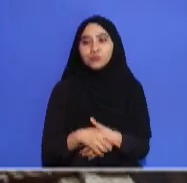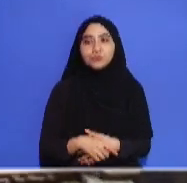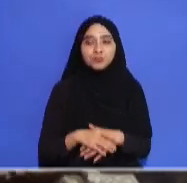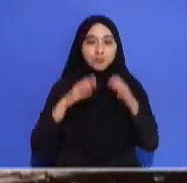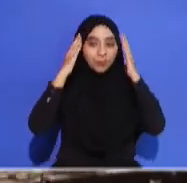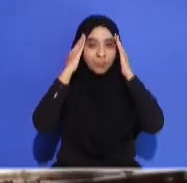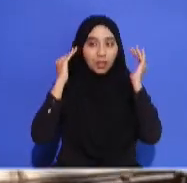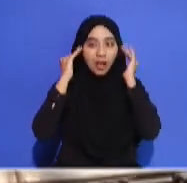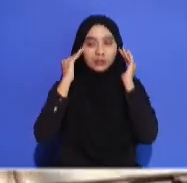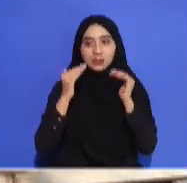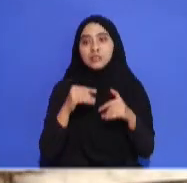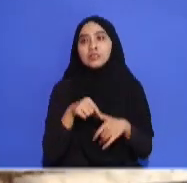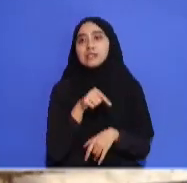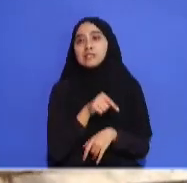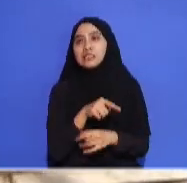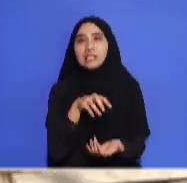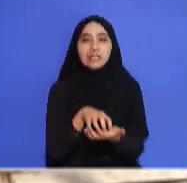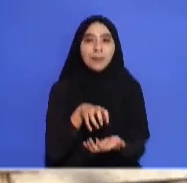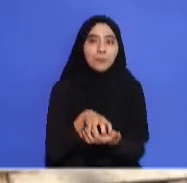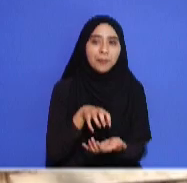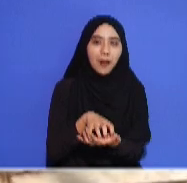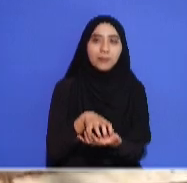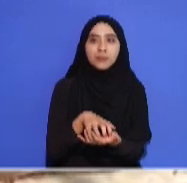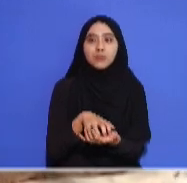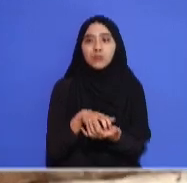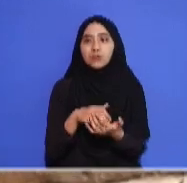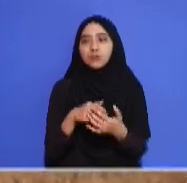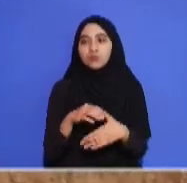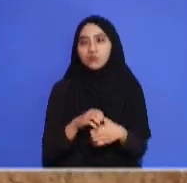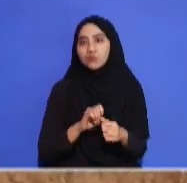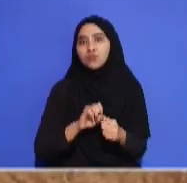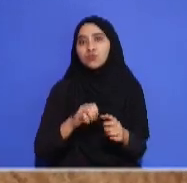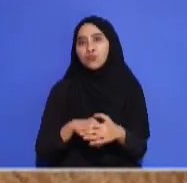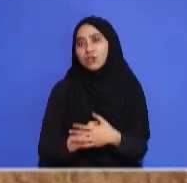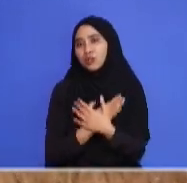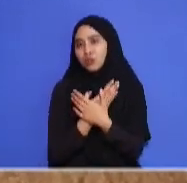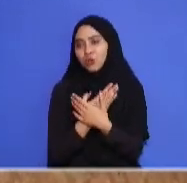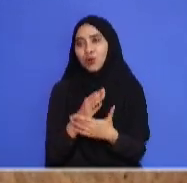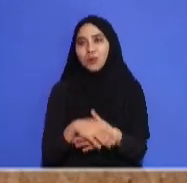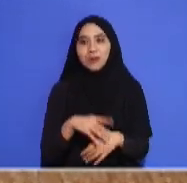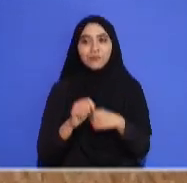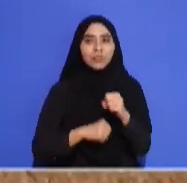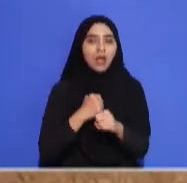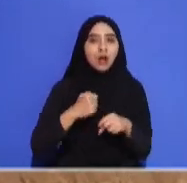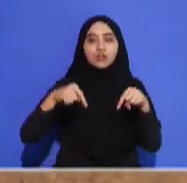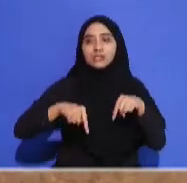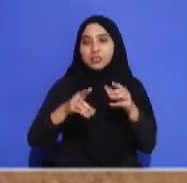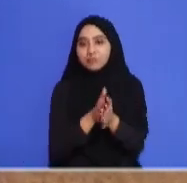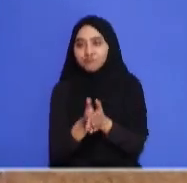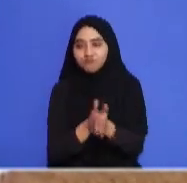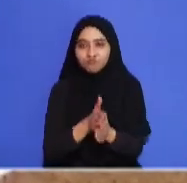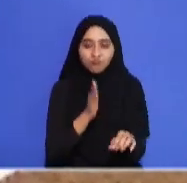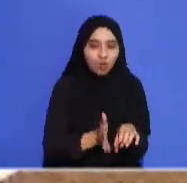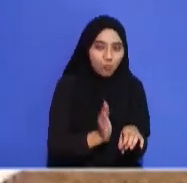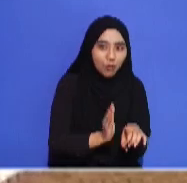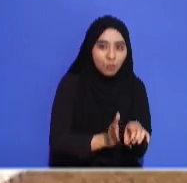ing dusun Ploso Ngiri Tirto Kapanewon Purwosari ing mangsa panen soto taun menika. Ing salebeting mepe soto rajanganipun